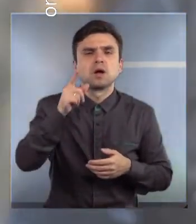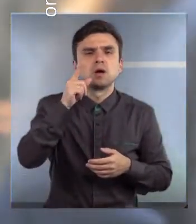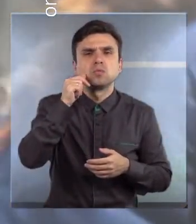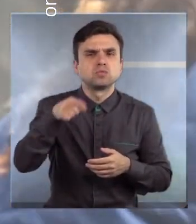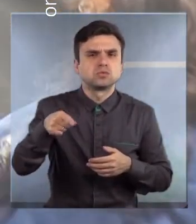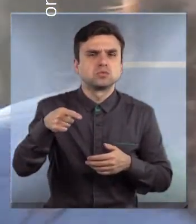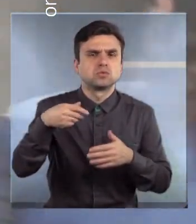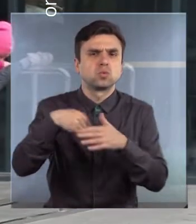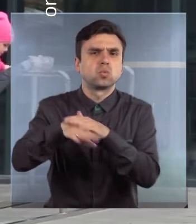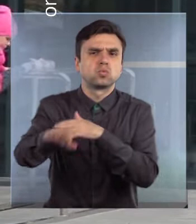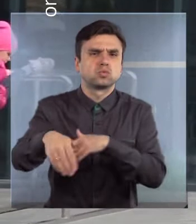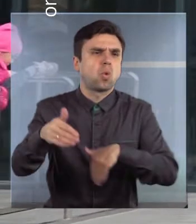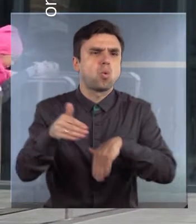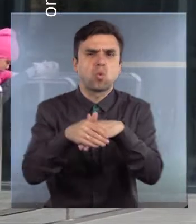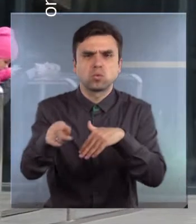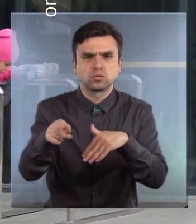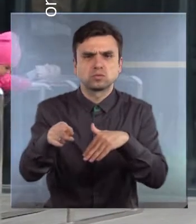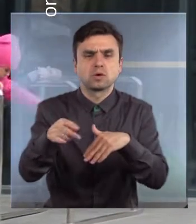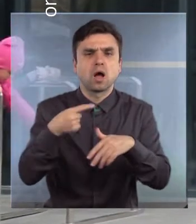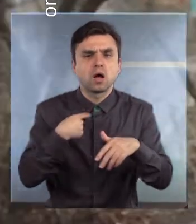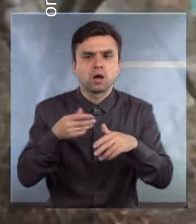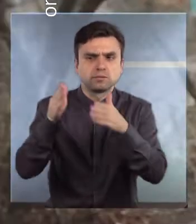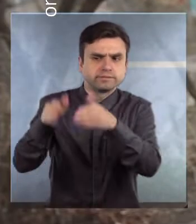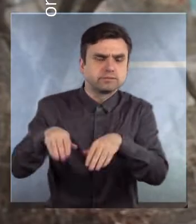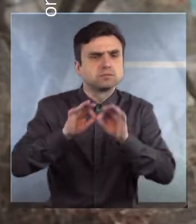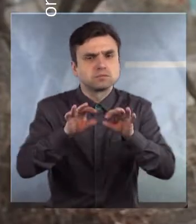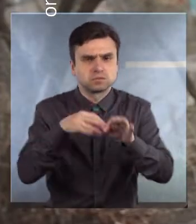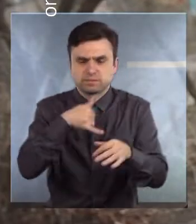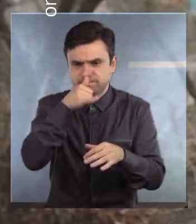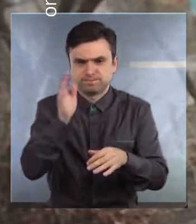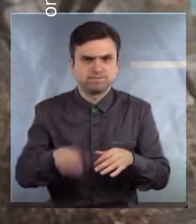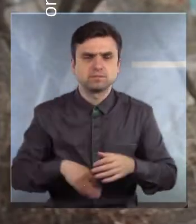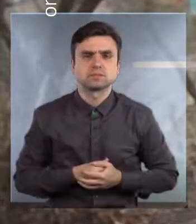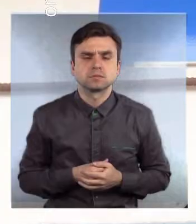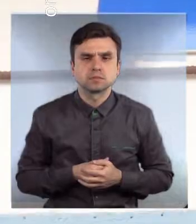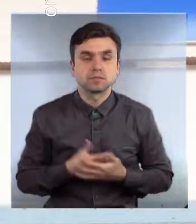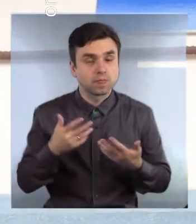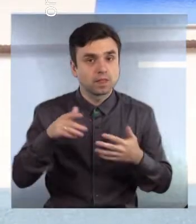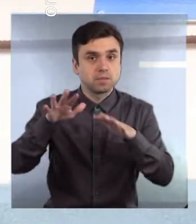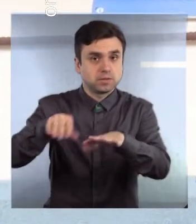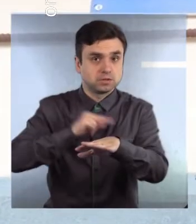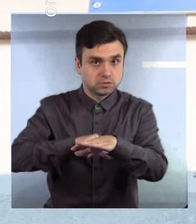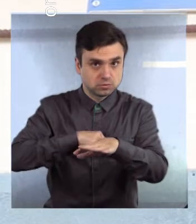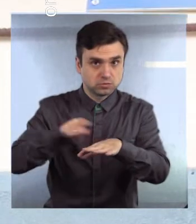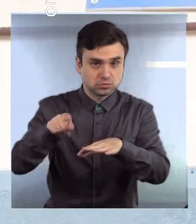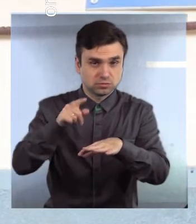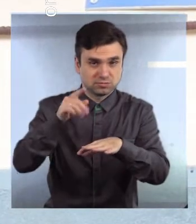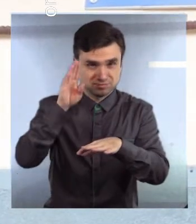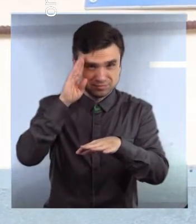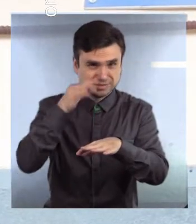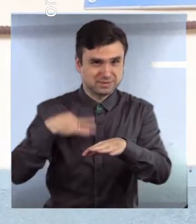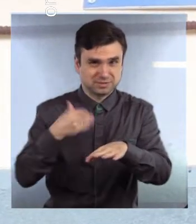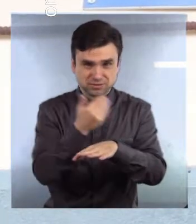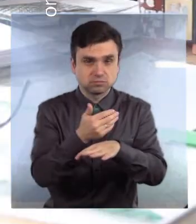розуміла, дякую. На роботі чоловіка немає. На телефонні дзвінки він не відповідає. Тому звертаємось за допомогою в